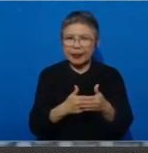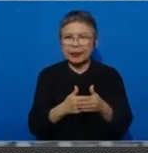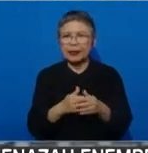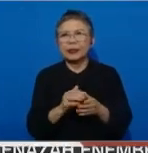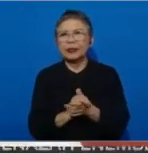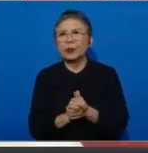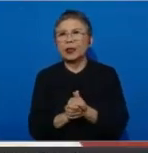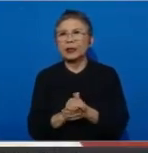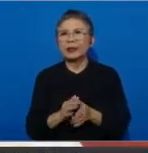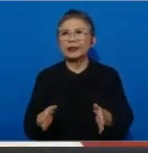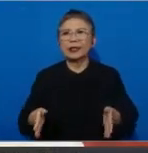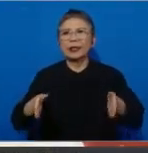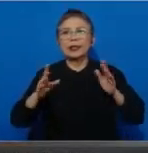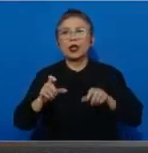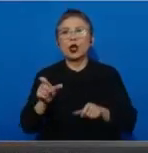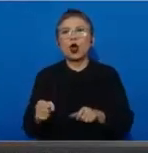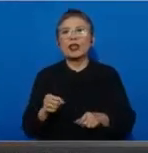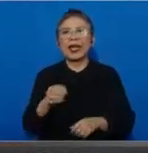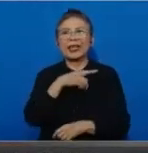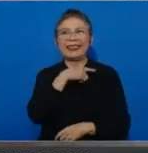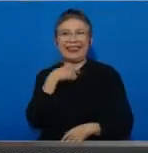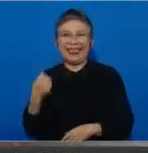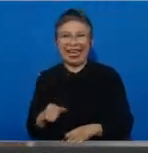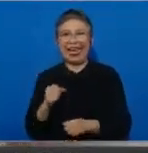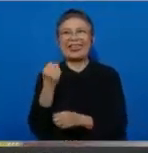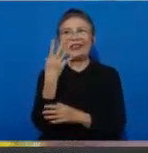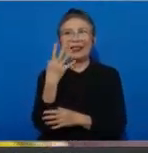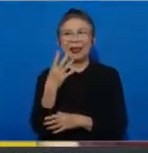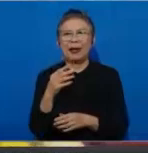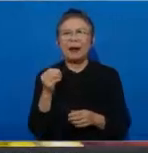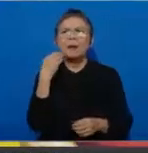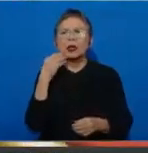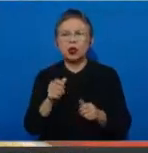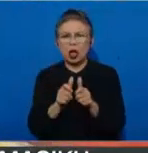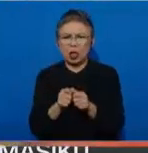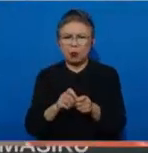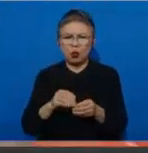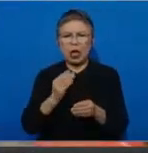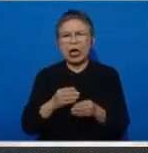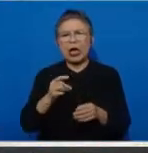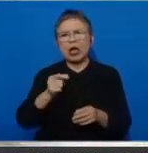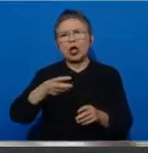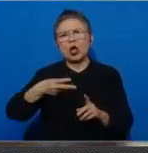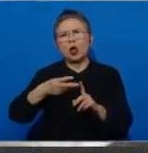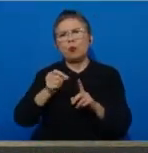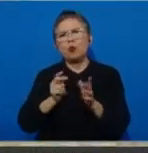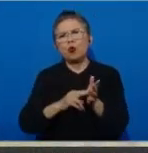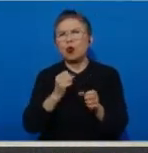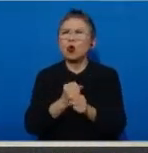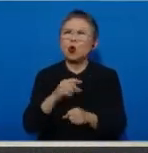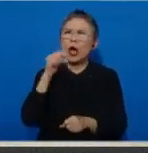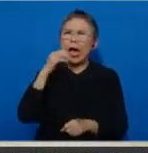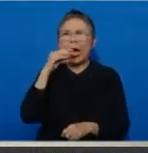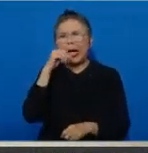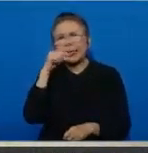taikaksi Gang Lombok Pecinan Semarang bahannya sederhana yakni ada telur Rebung potongan ayam dan udang yang diisikan ke kulit